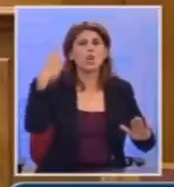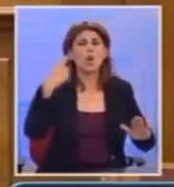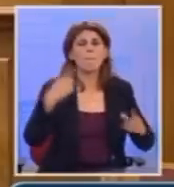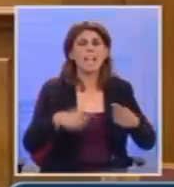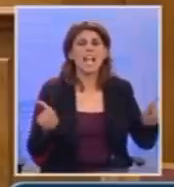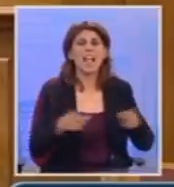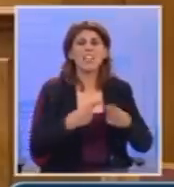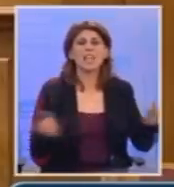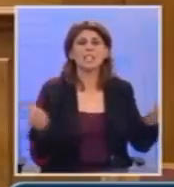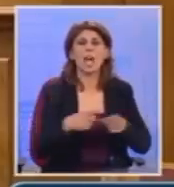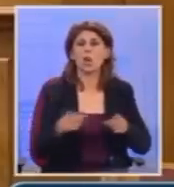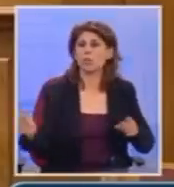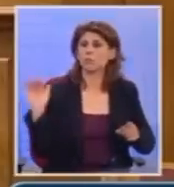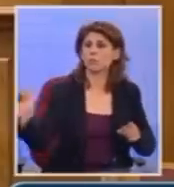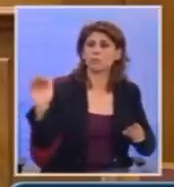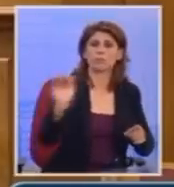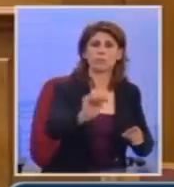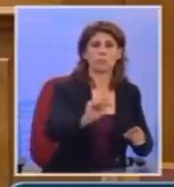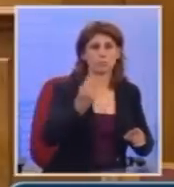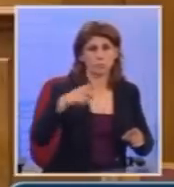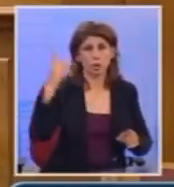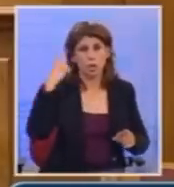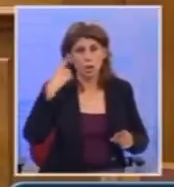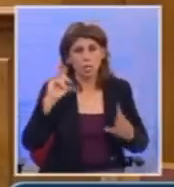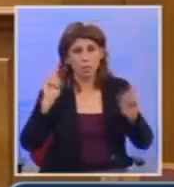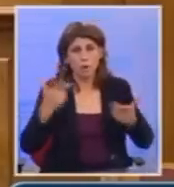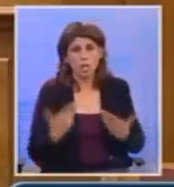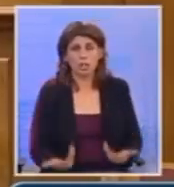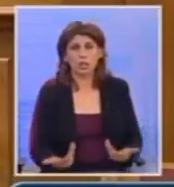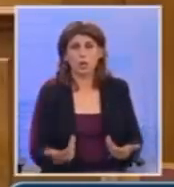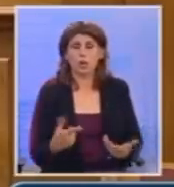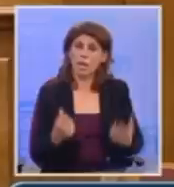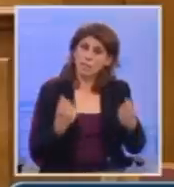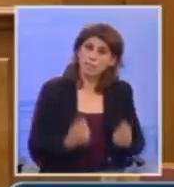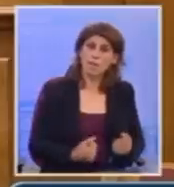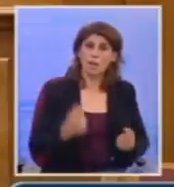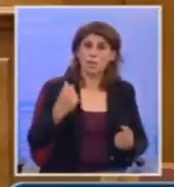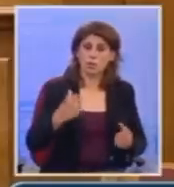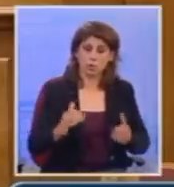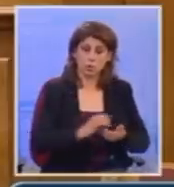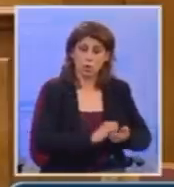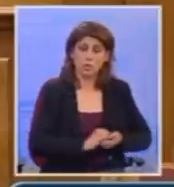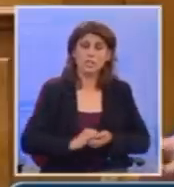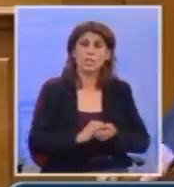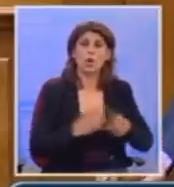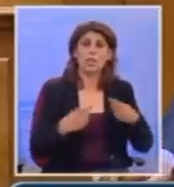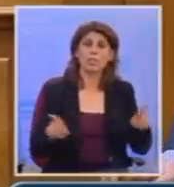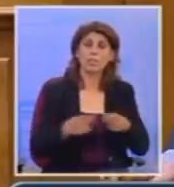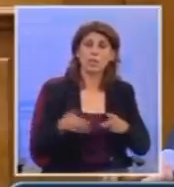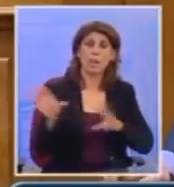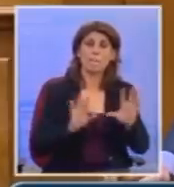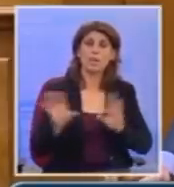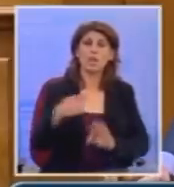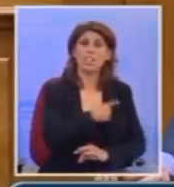διδασκόντων. Δεν είναι πιο δημοκρατικό αυτό? Να βαραίνει περισσότερο η γνώμη του Συλλόγου Διδασκόντων στην επιλογή διευθυντικού